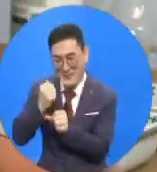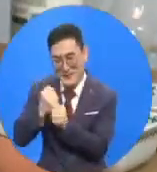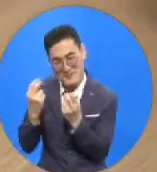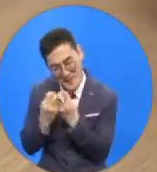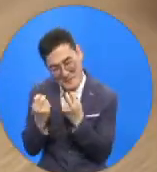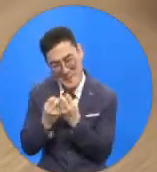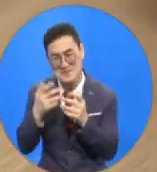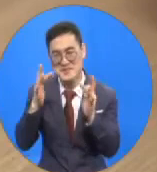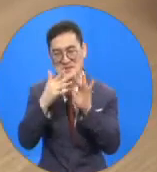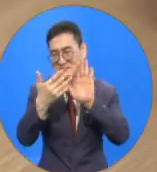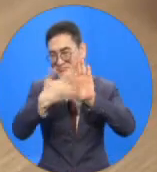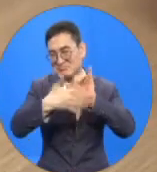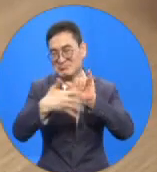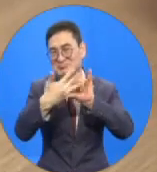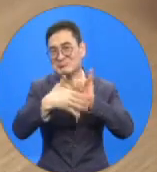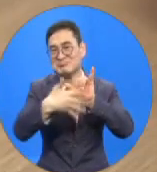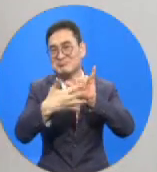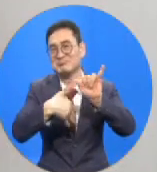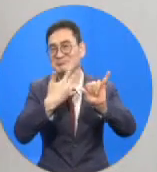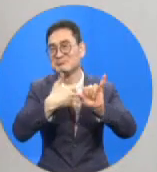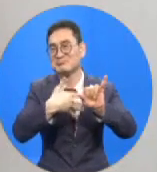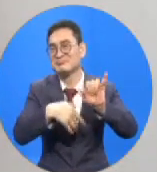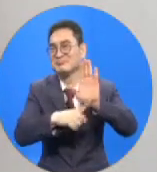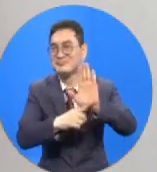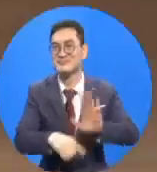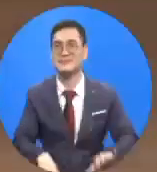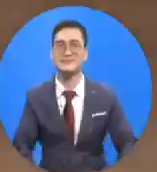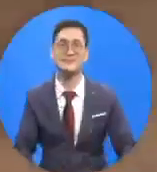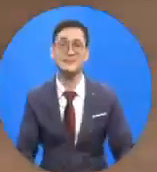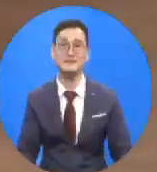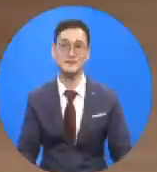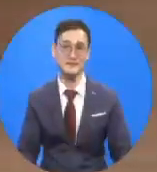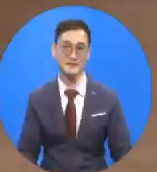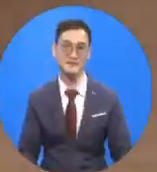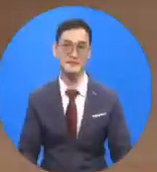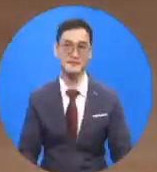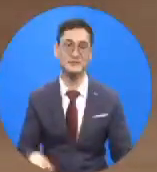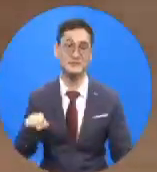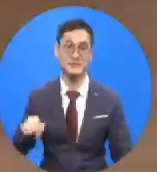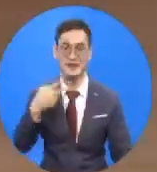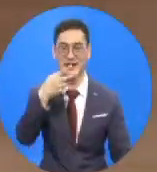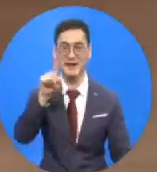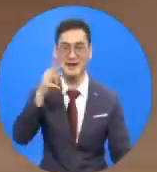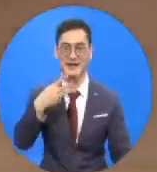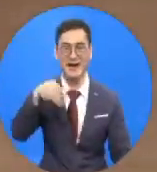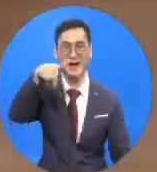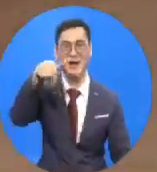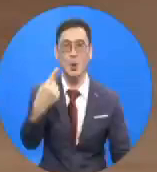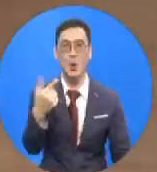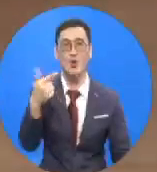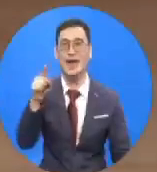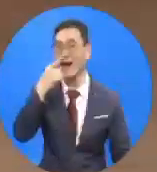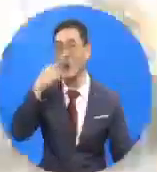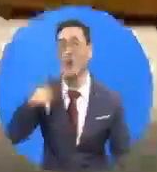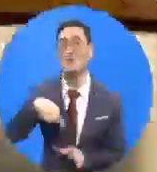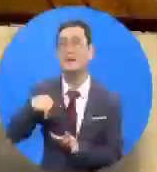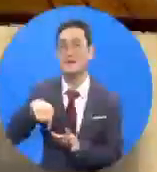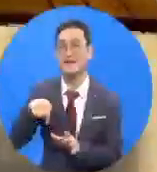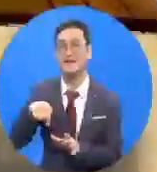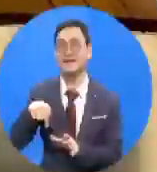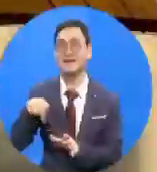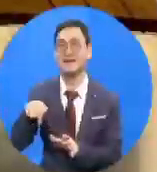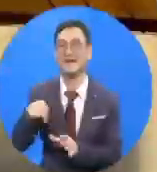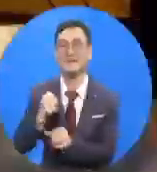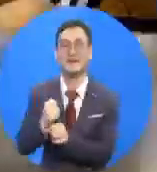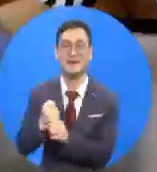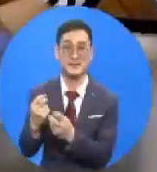4조 이렇게 뭐 휘 자 와서 커피를 만들고 의료 짜르고 저게 달고도 커피를 맞는 전용 절에 어업 에서 이제 시간을 보낼 수